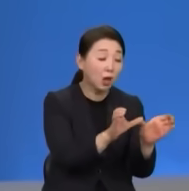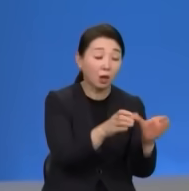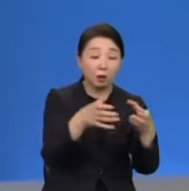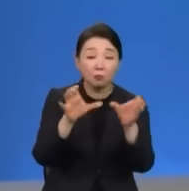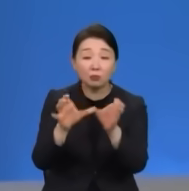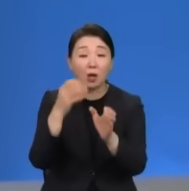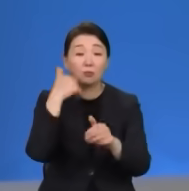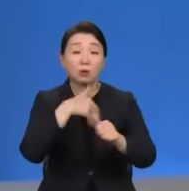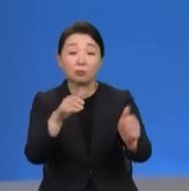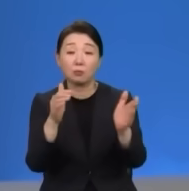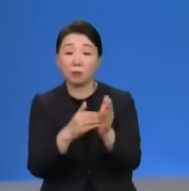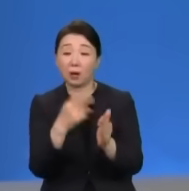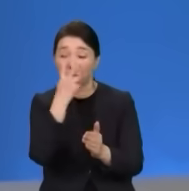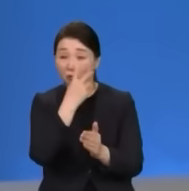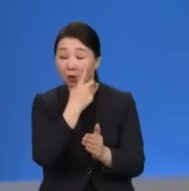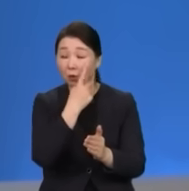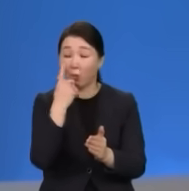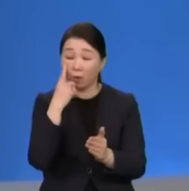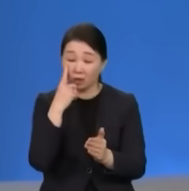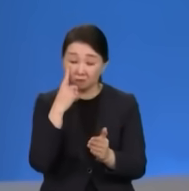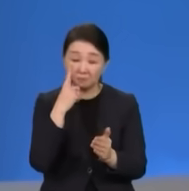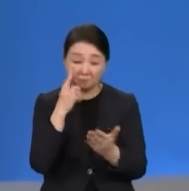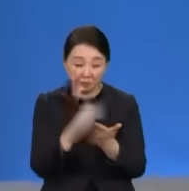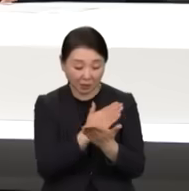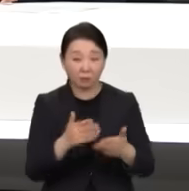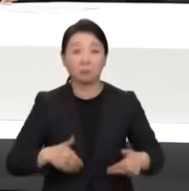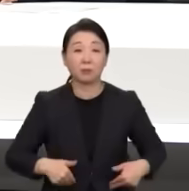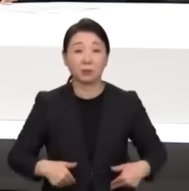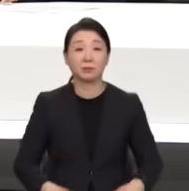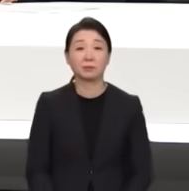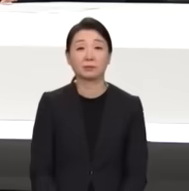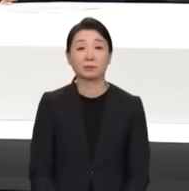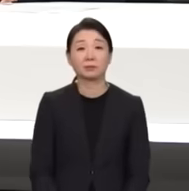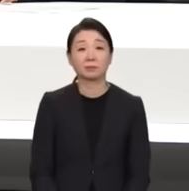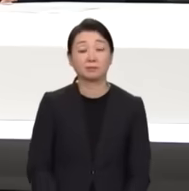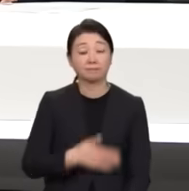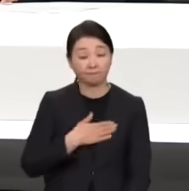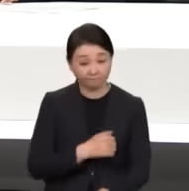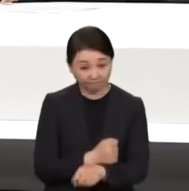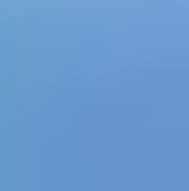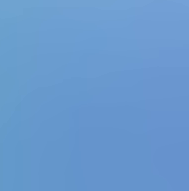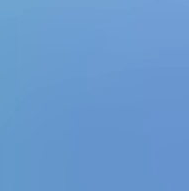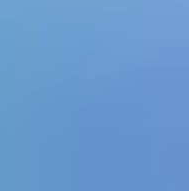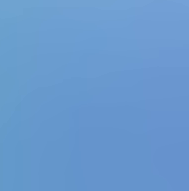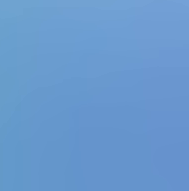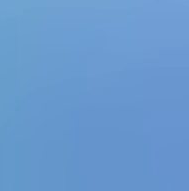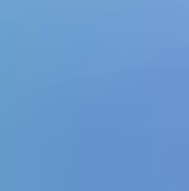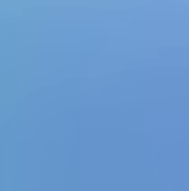투입됐는지 수사를 통해서 가려져야 할 대목입니다. 네, 알겠습니다. 김재현 기자였습니다.